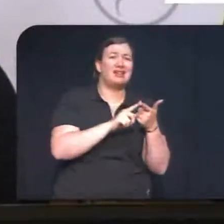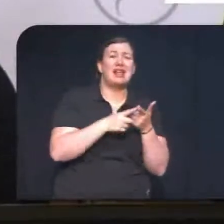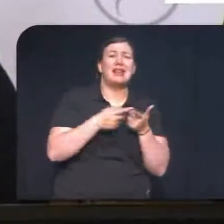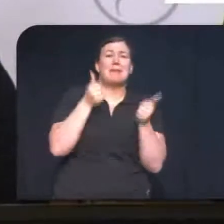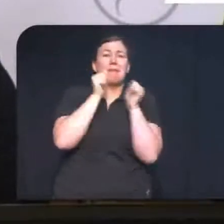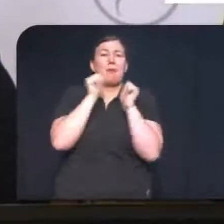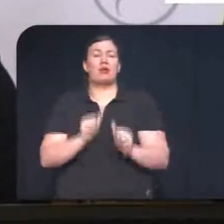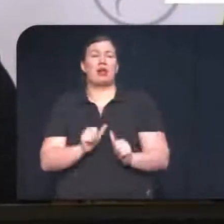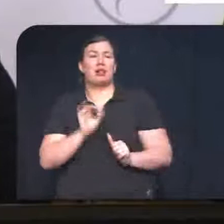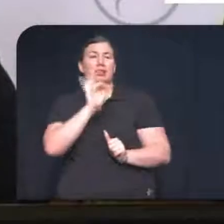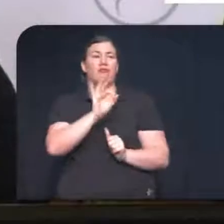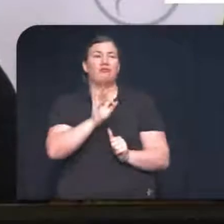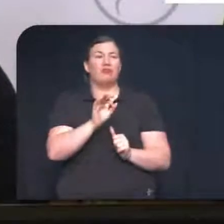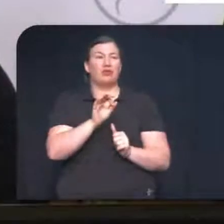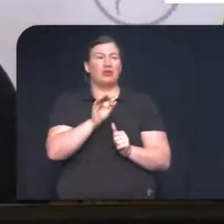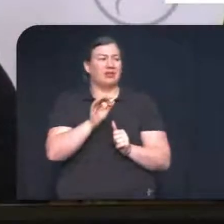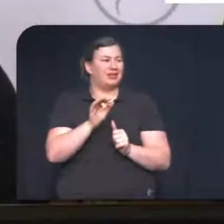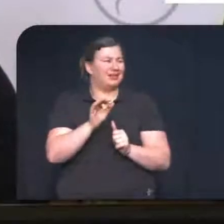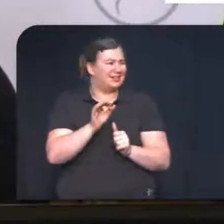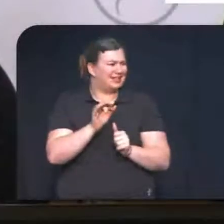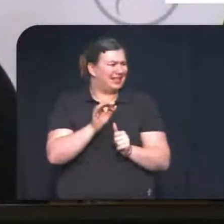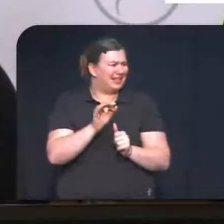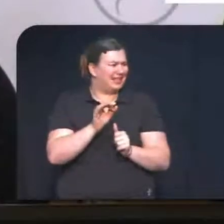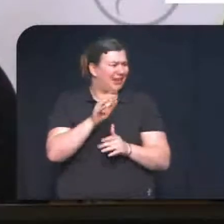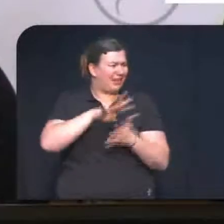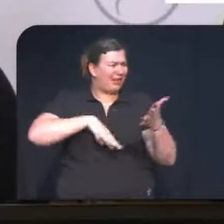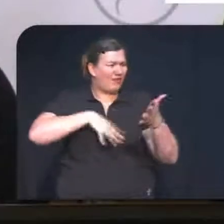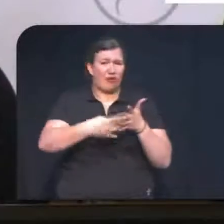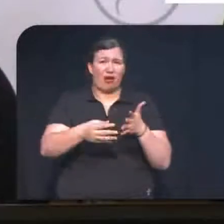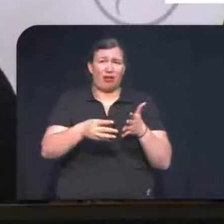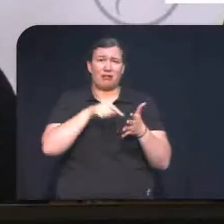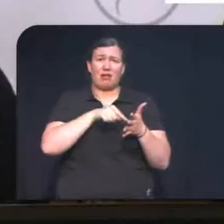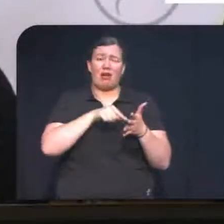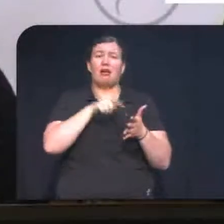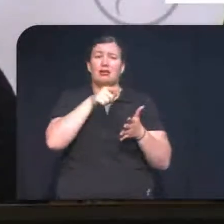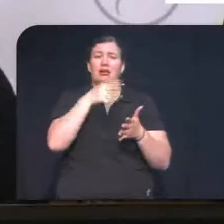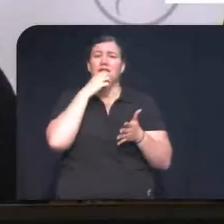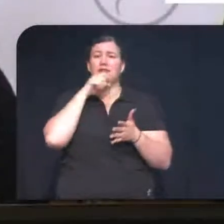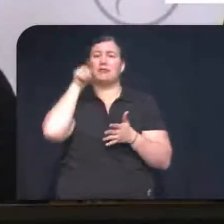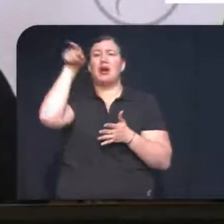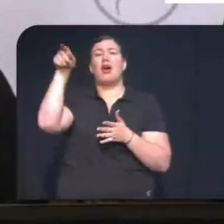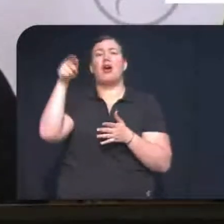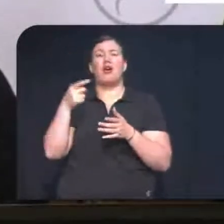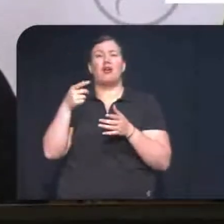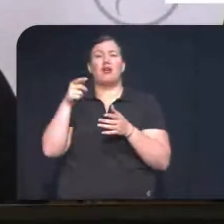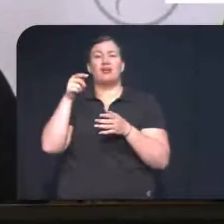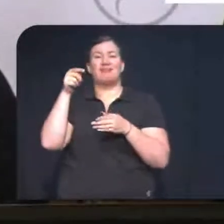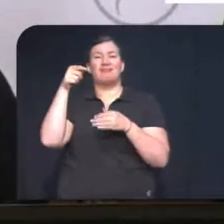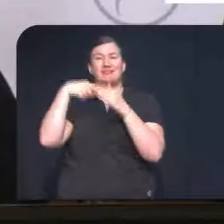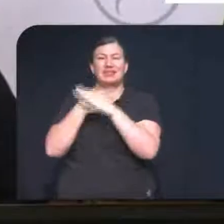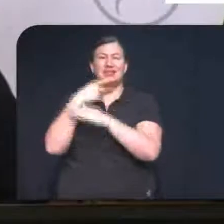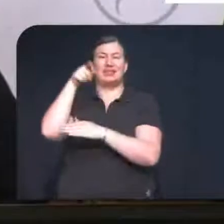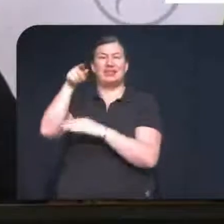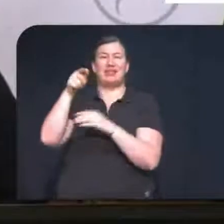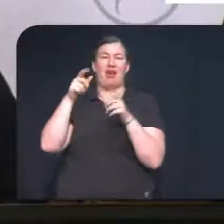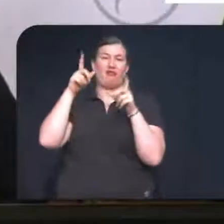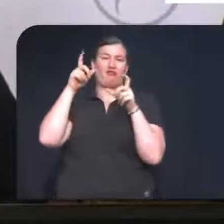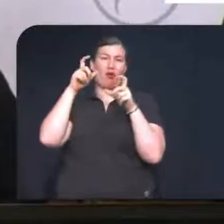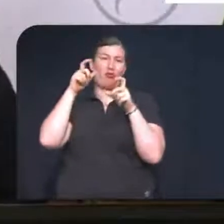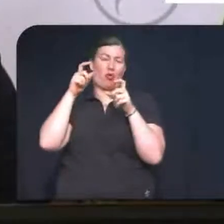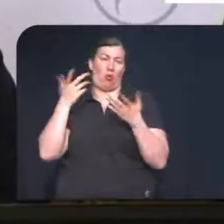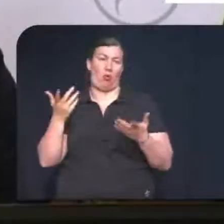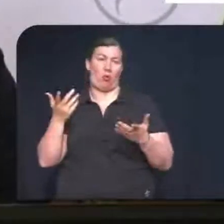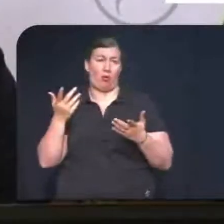12 Uhr also auch in 9 Minuten bei der Kreditierung einfinden das Foto Shooting findet drinnen statt regnet schon wieder oder